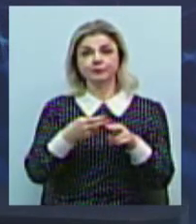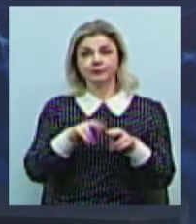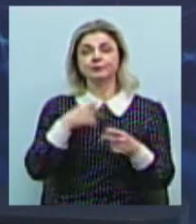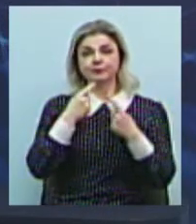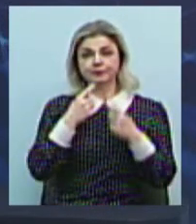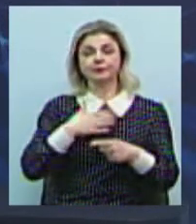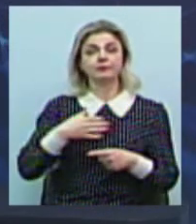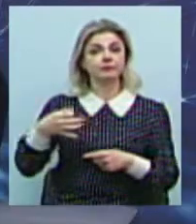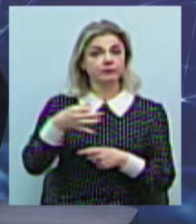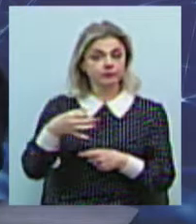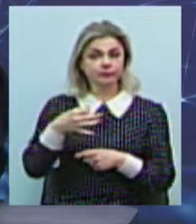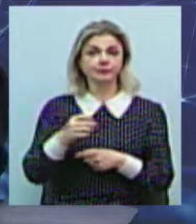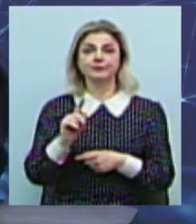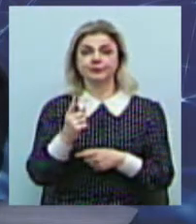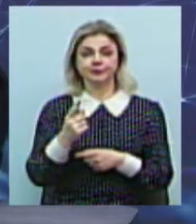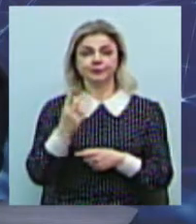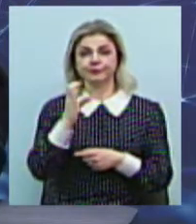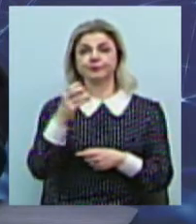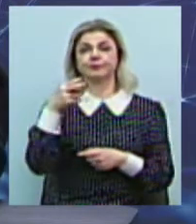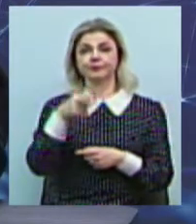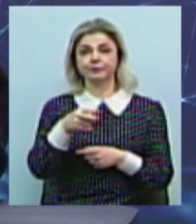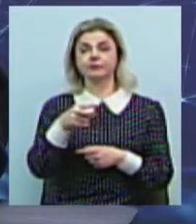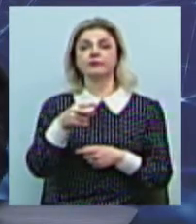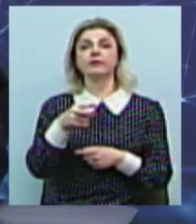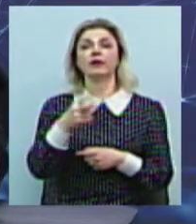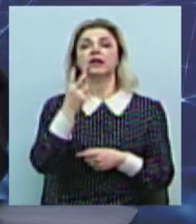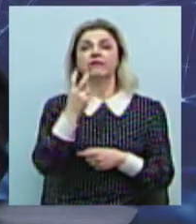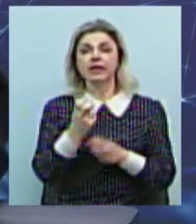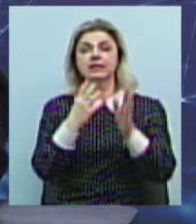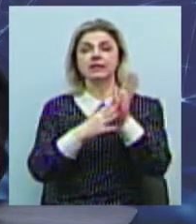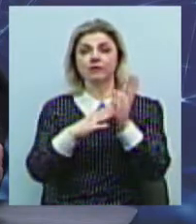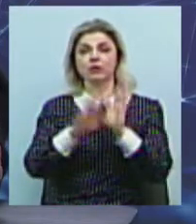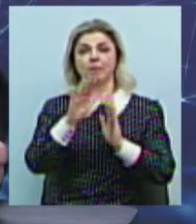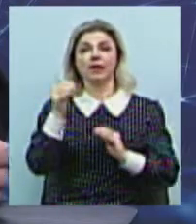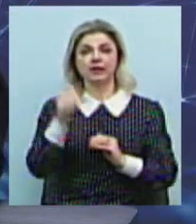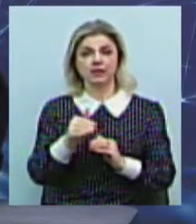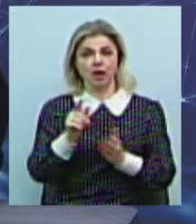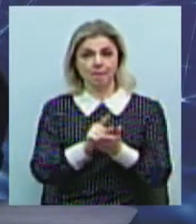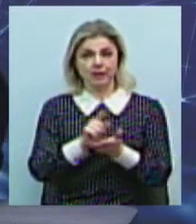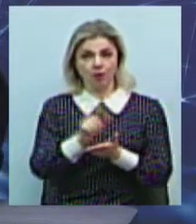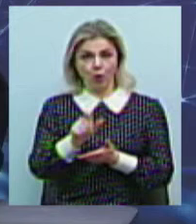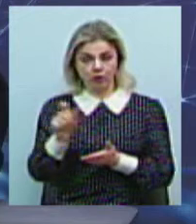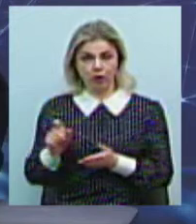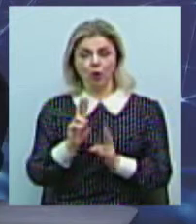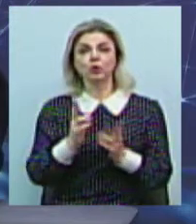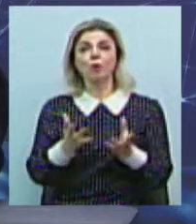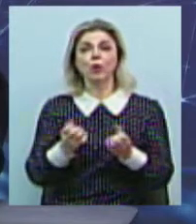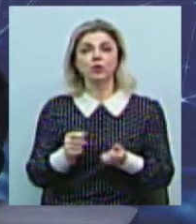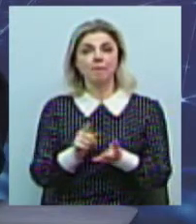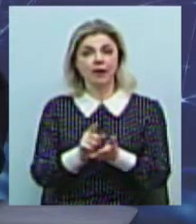нашій області. В нашій області з 295 тисяч пенсіонерів, які отримують нас